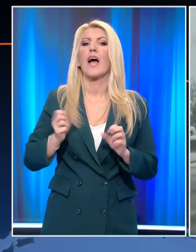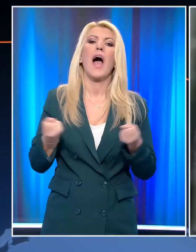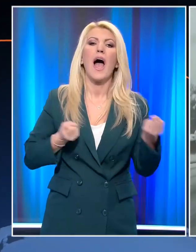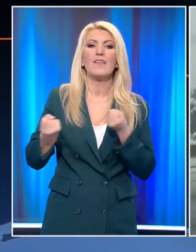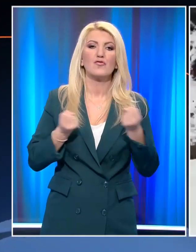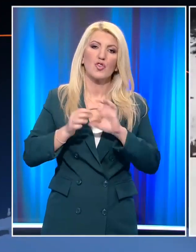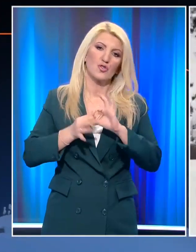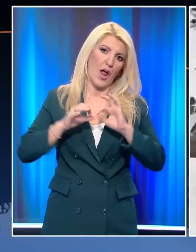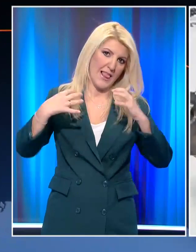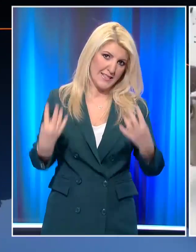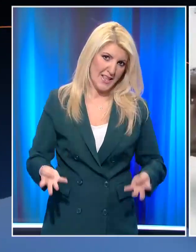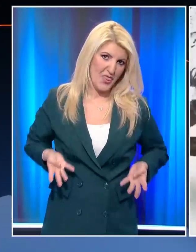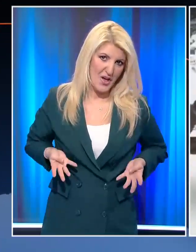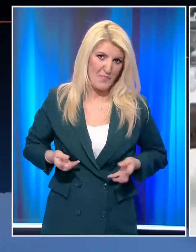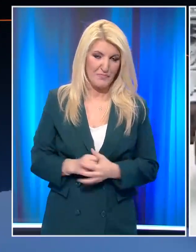αντιολισθητικών αλυσίδων.